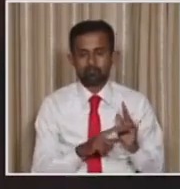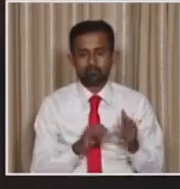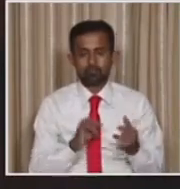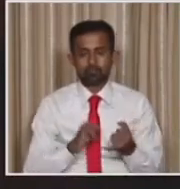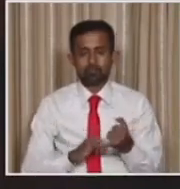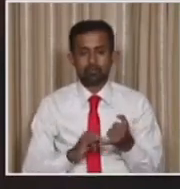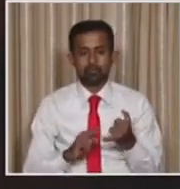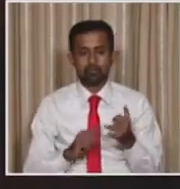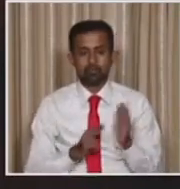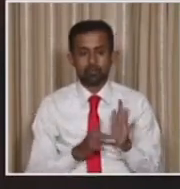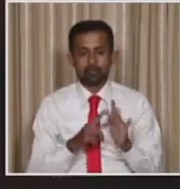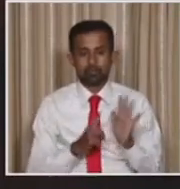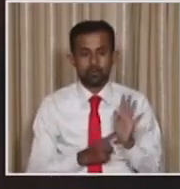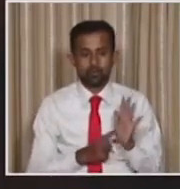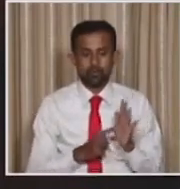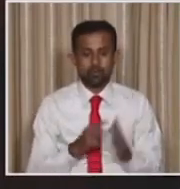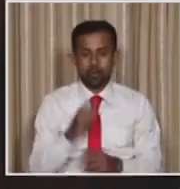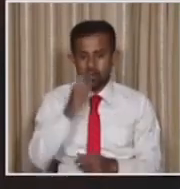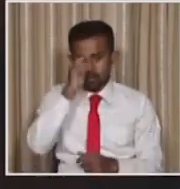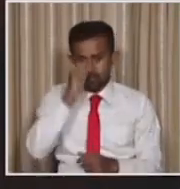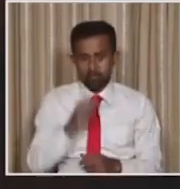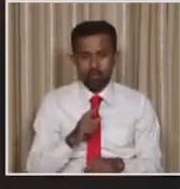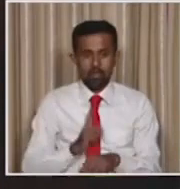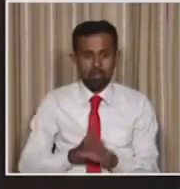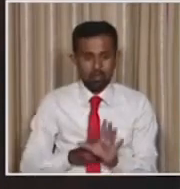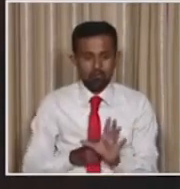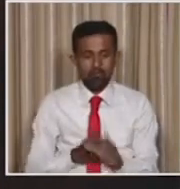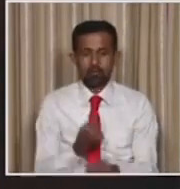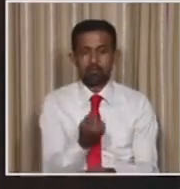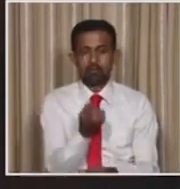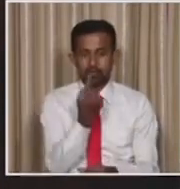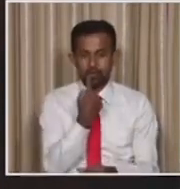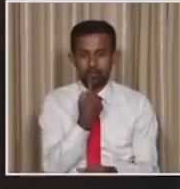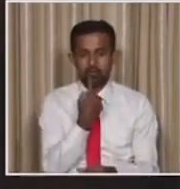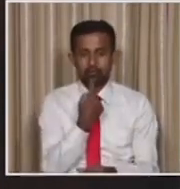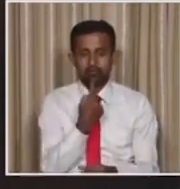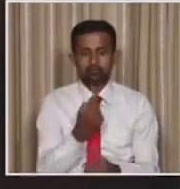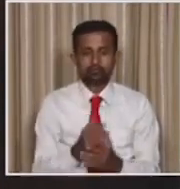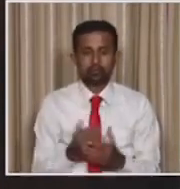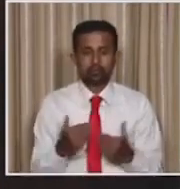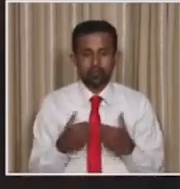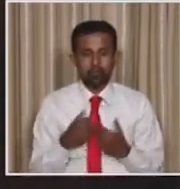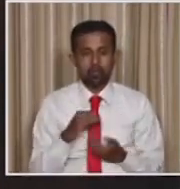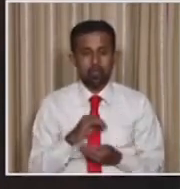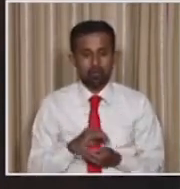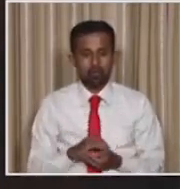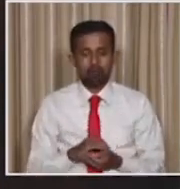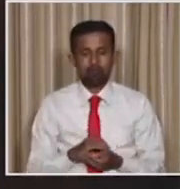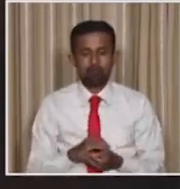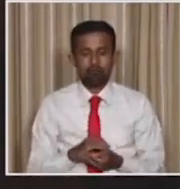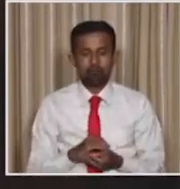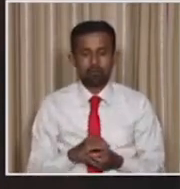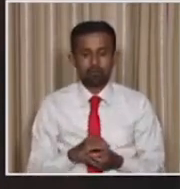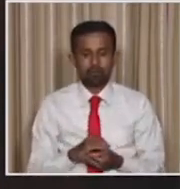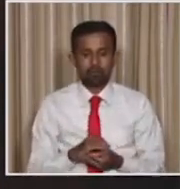සුරේන් රාඝවන් කරු රාජ්‍ය ඇමතිතුමා නිතර කියනවා අපිට තියෙන්නේ මේ